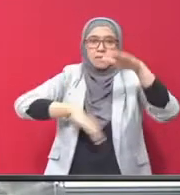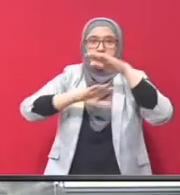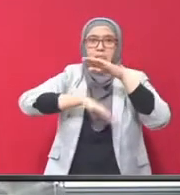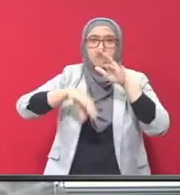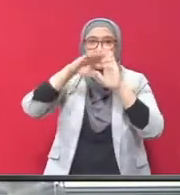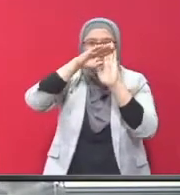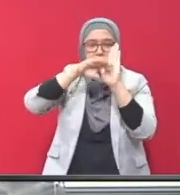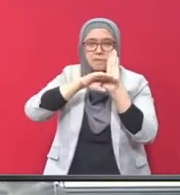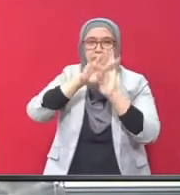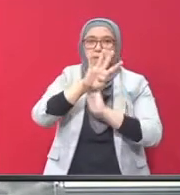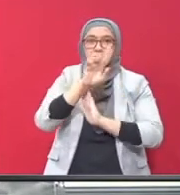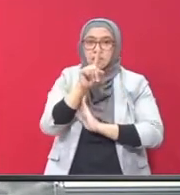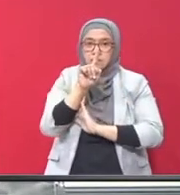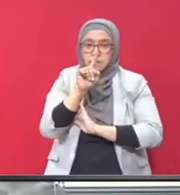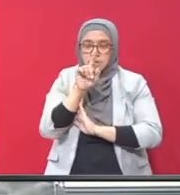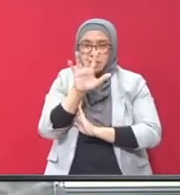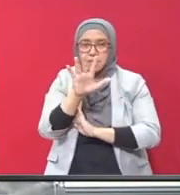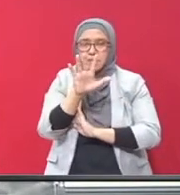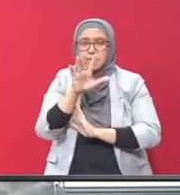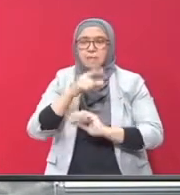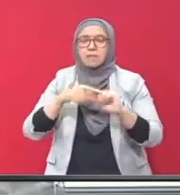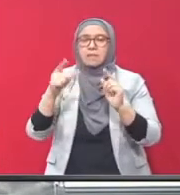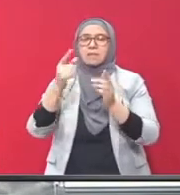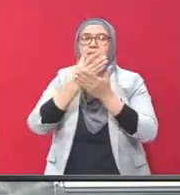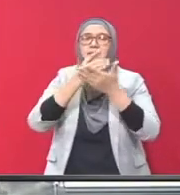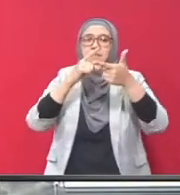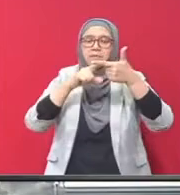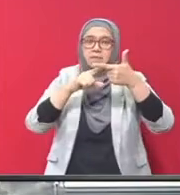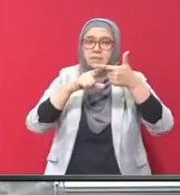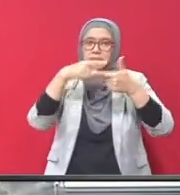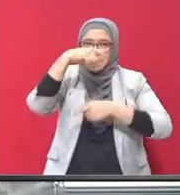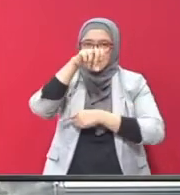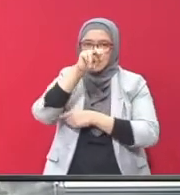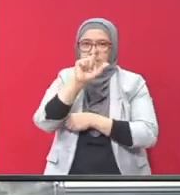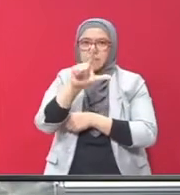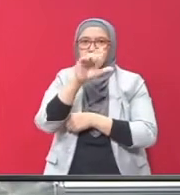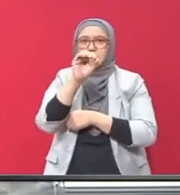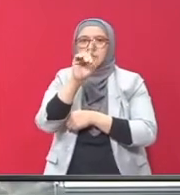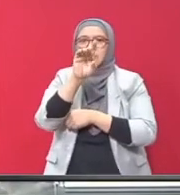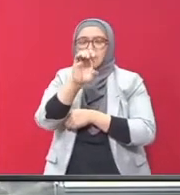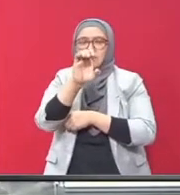15 dan section part 71 kanun keseksaan knalpot